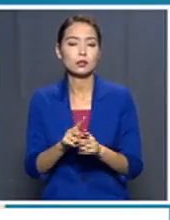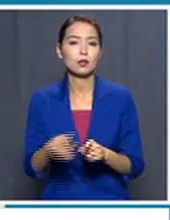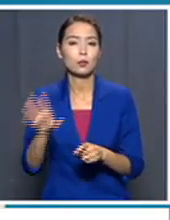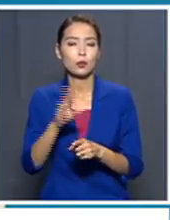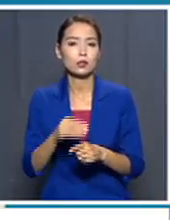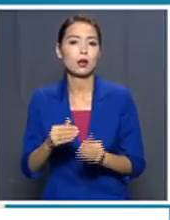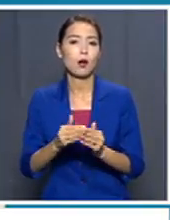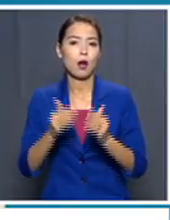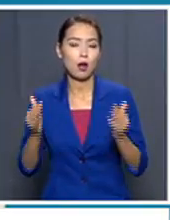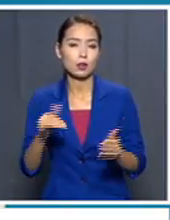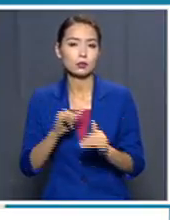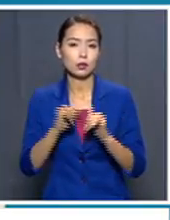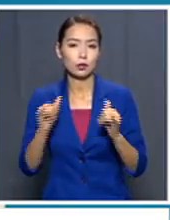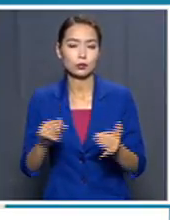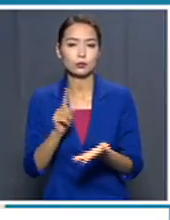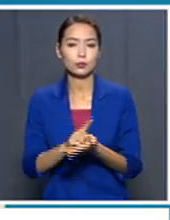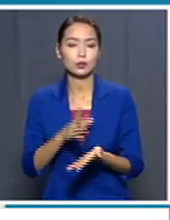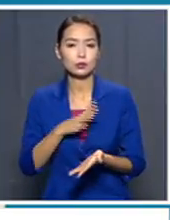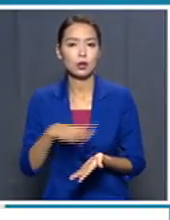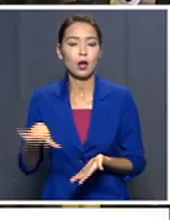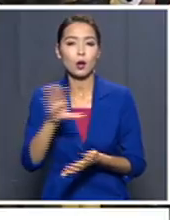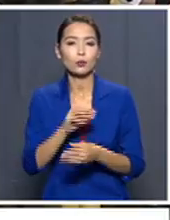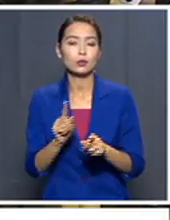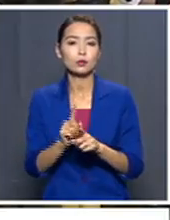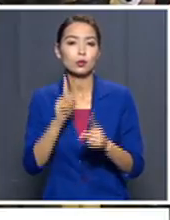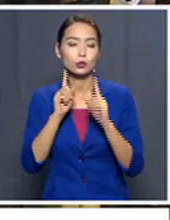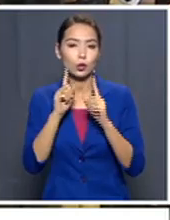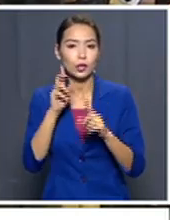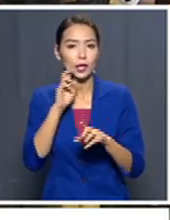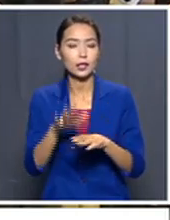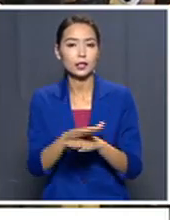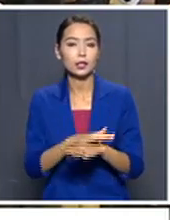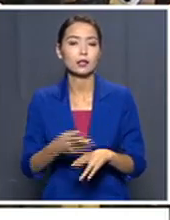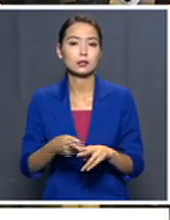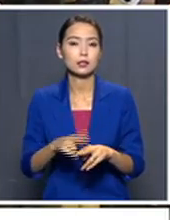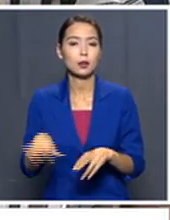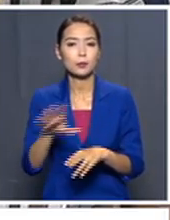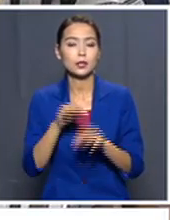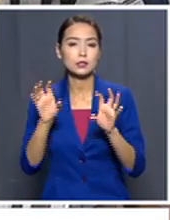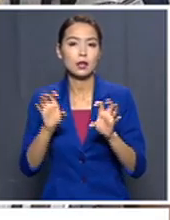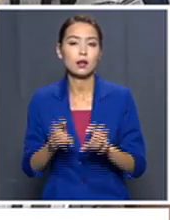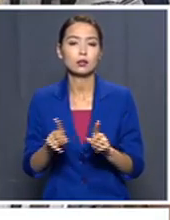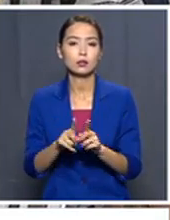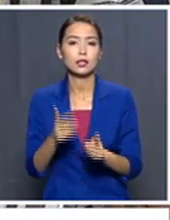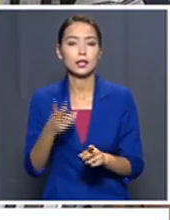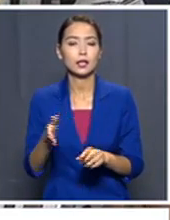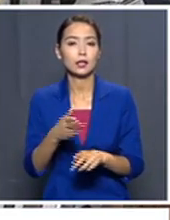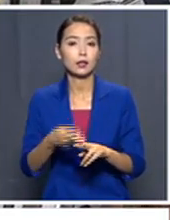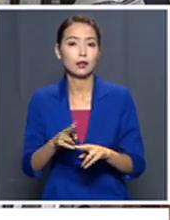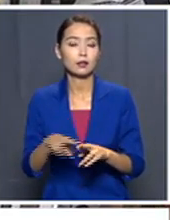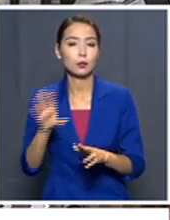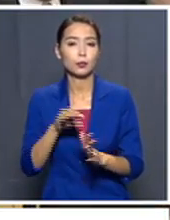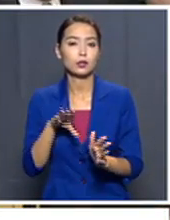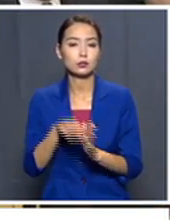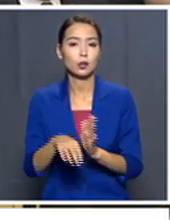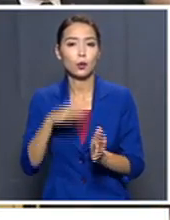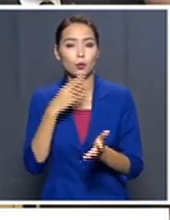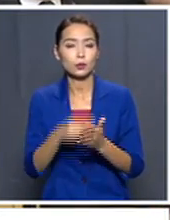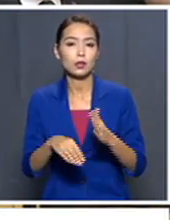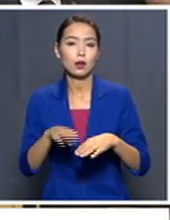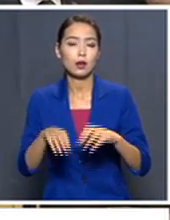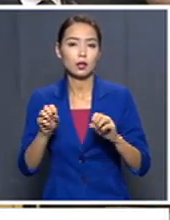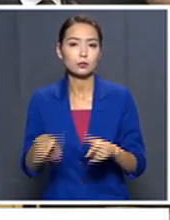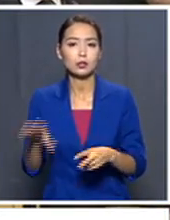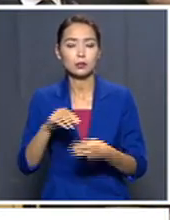арттыруымыз керек. Үкіметтеріміз екі елге жеткізілген тауарлардың санын көбейту, өзара сауда саттықты ұлғайту